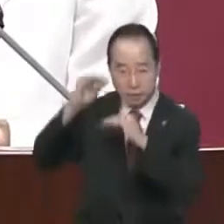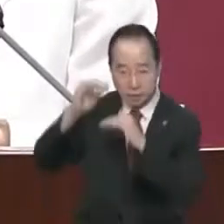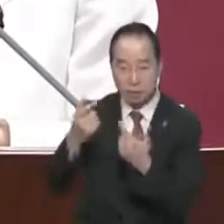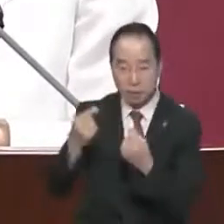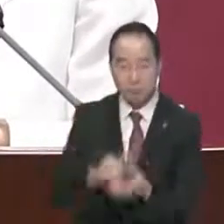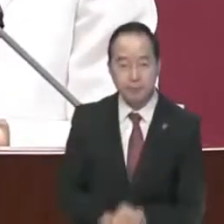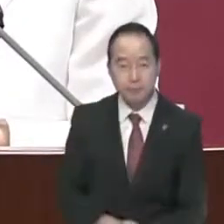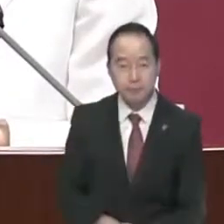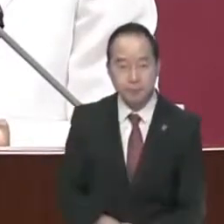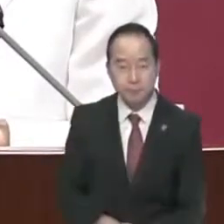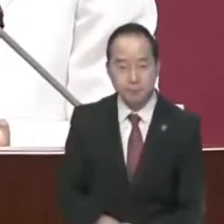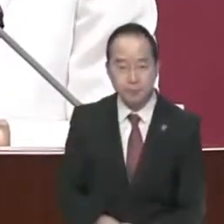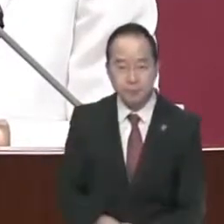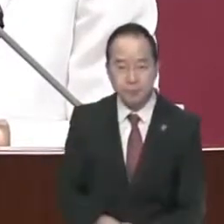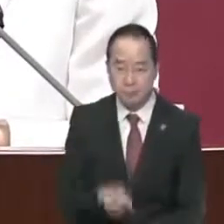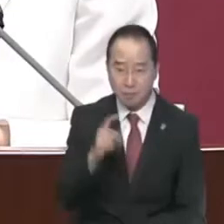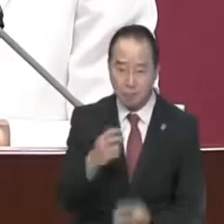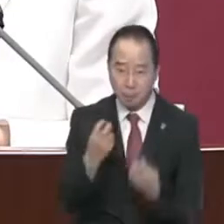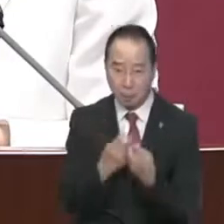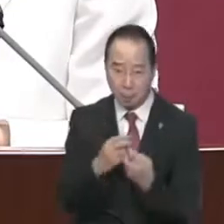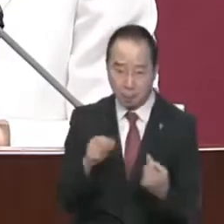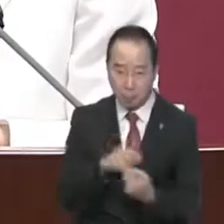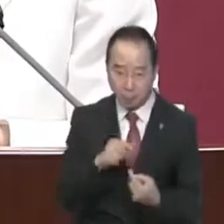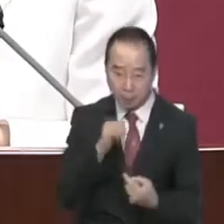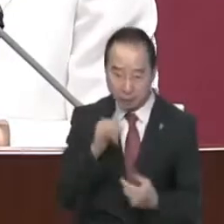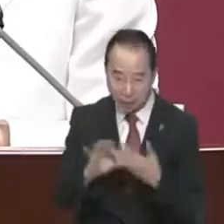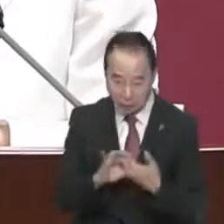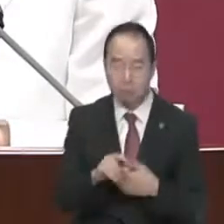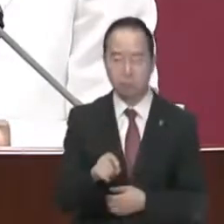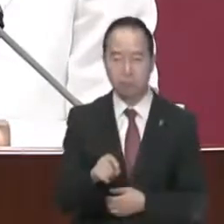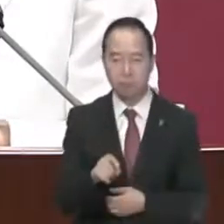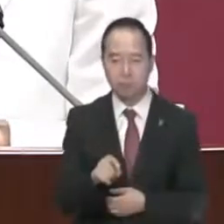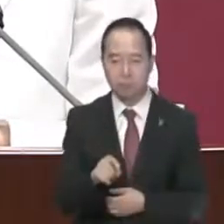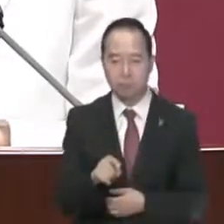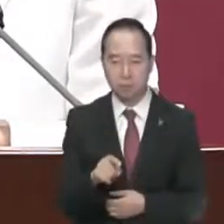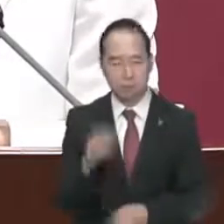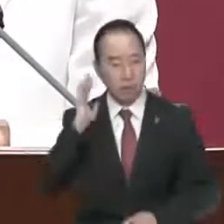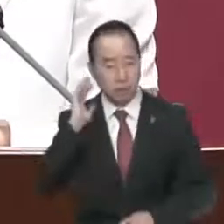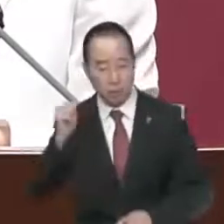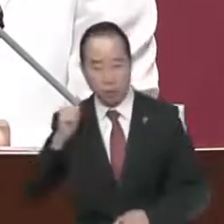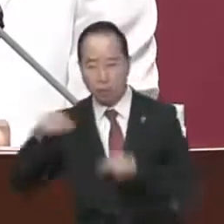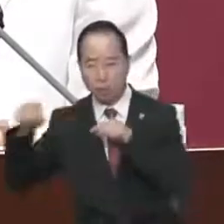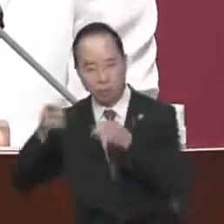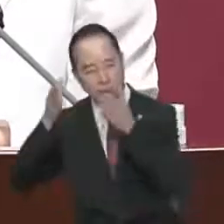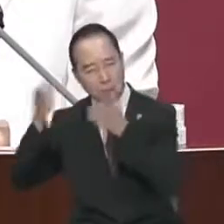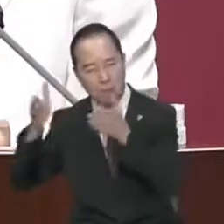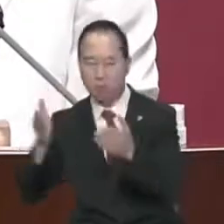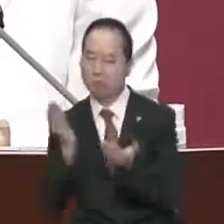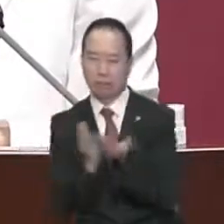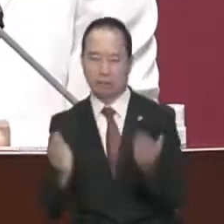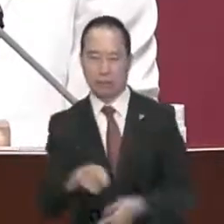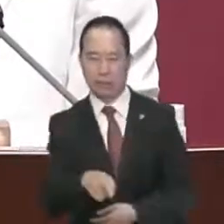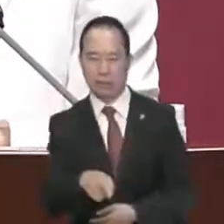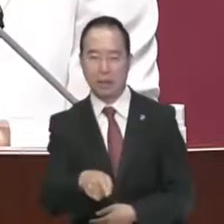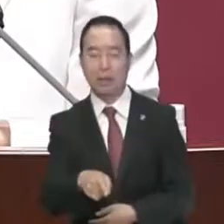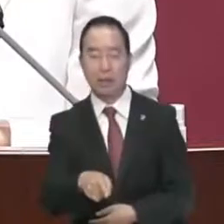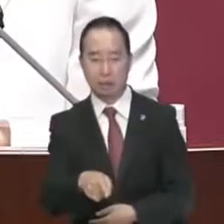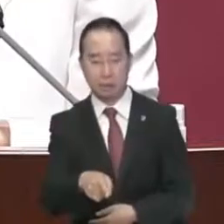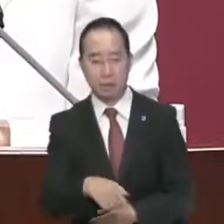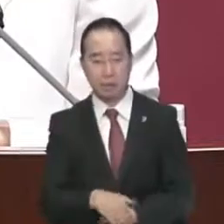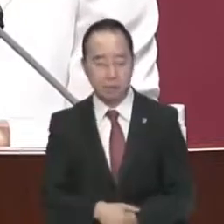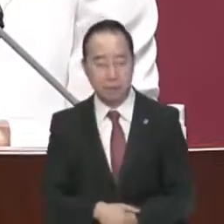그렇게 편법적으로 운영을 하고 있다면 그것은 대통령의 정책을 잘 따르지 않고 있는 걸로 보여집니다. 네,